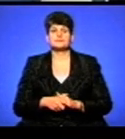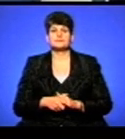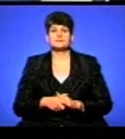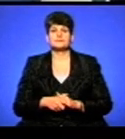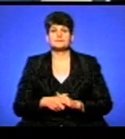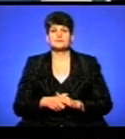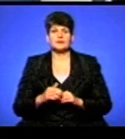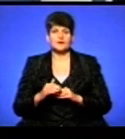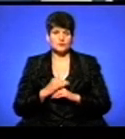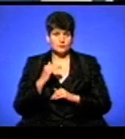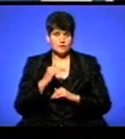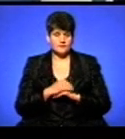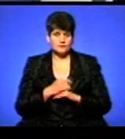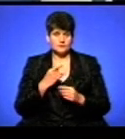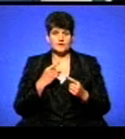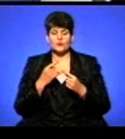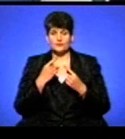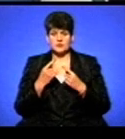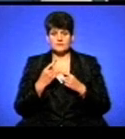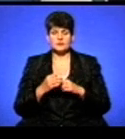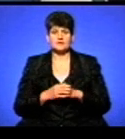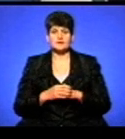Доброго вечора. Говоріть, будь ласка.